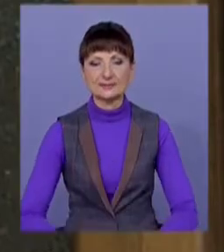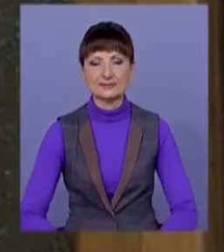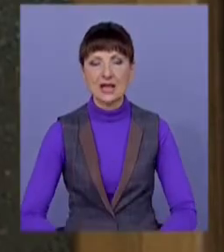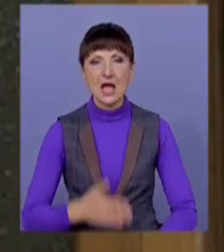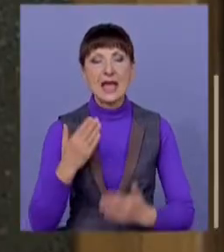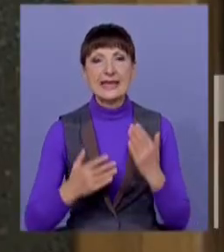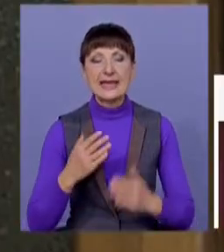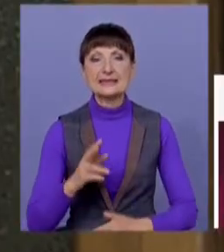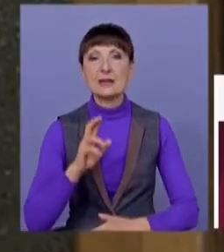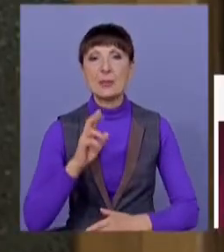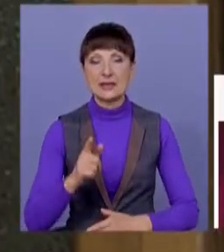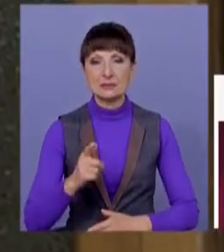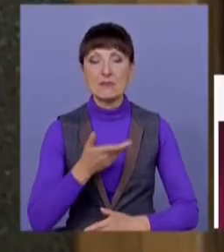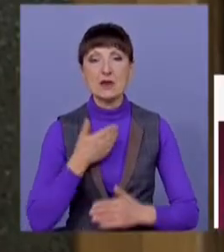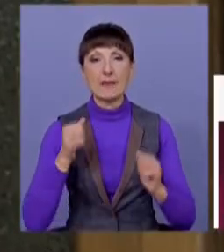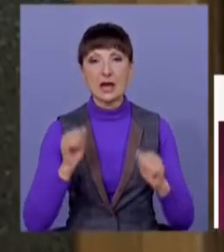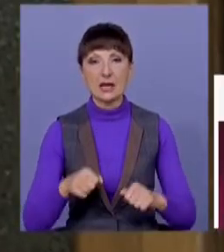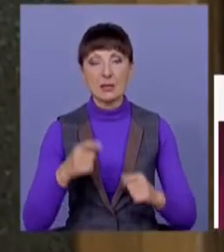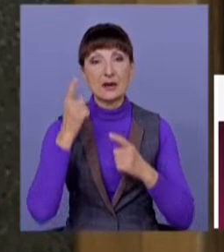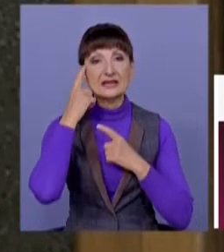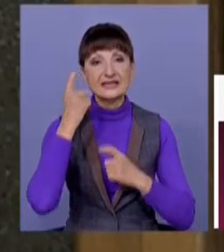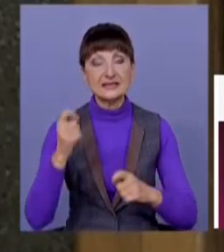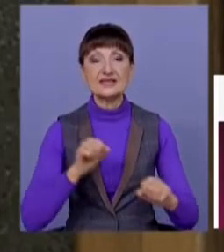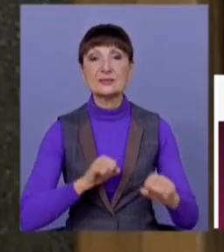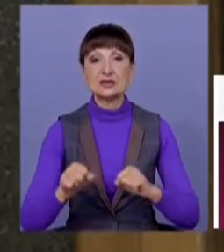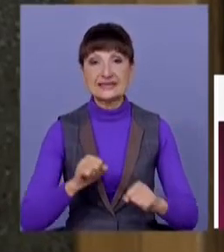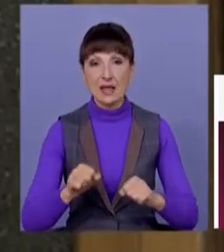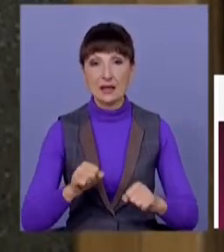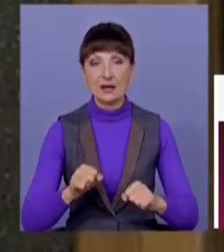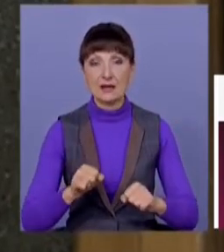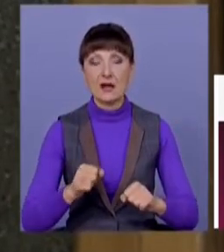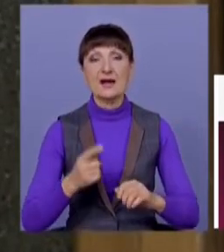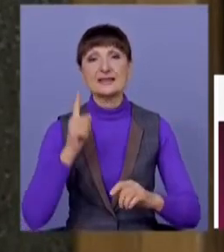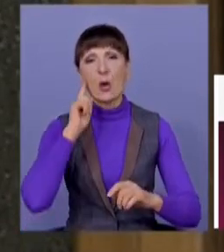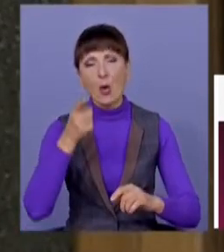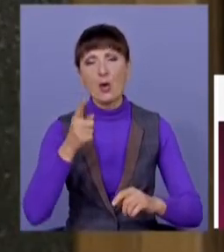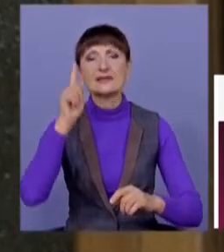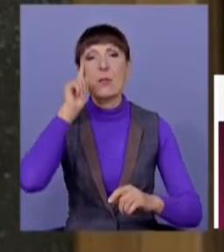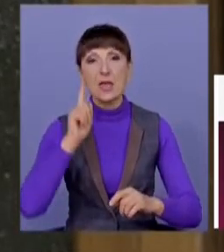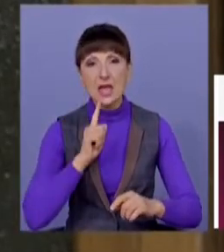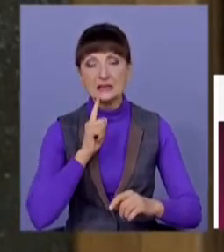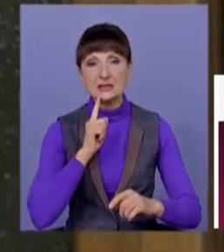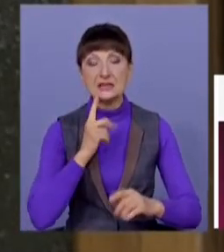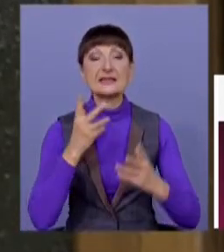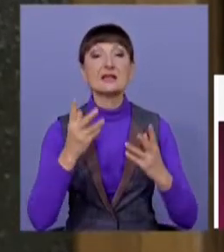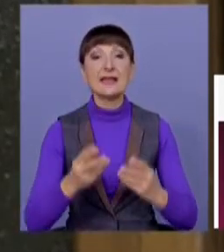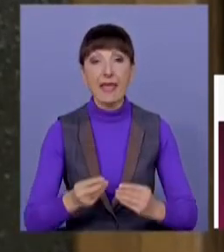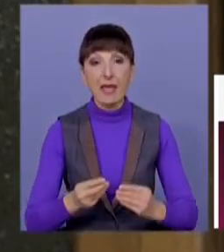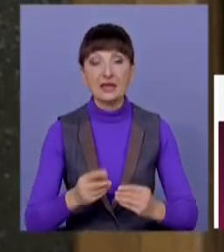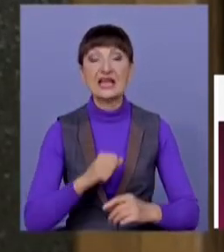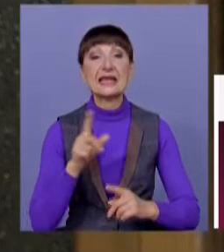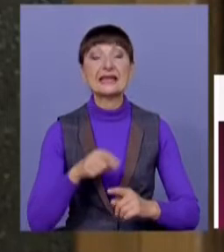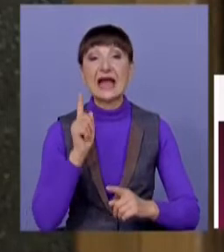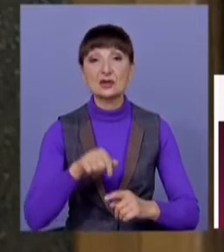бы мы могли прогнозировать землетрясение за год, за месяц, за день, за